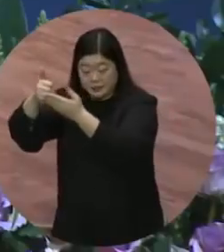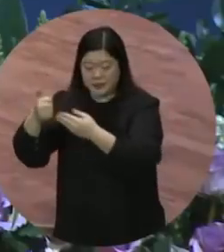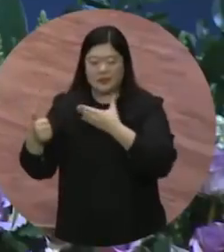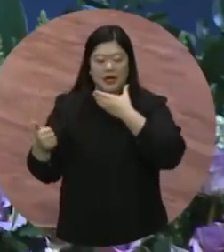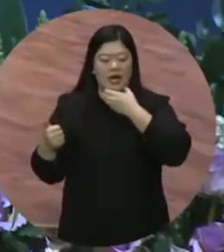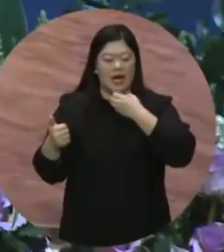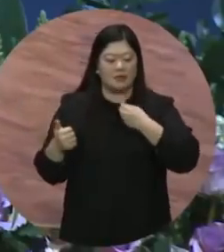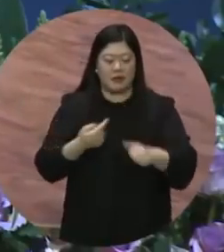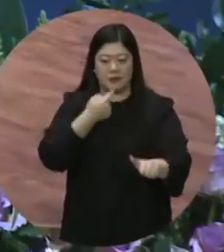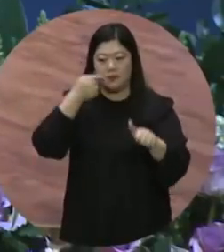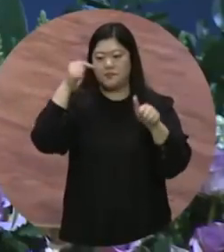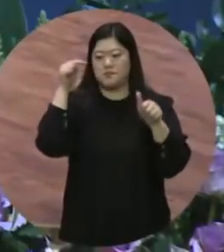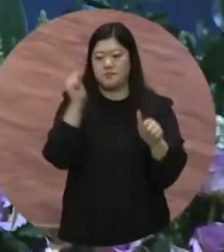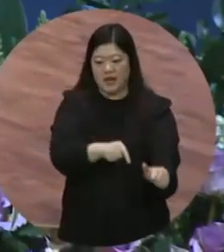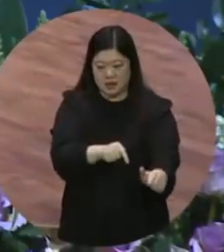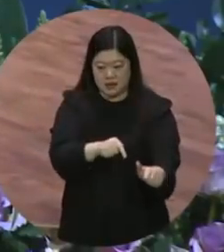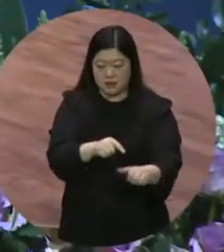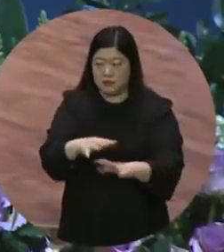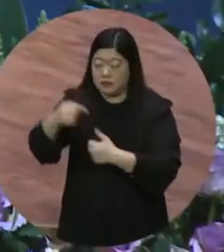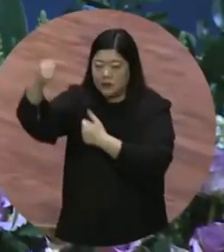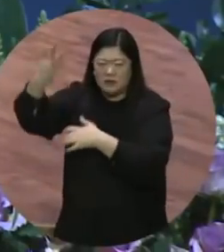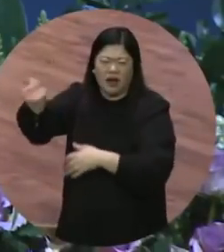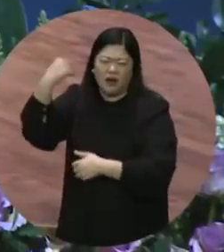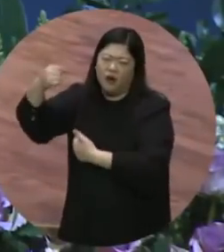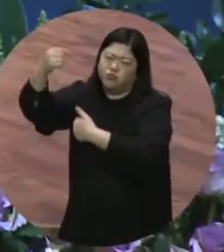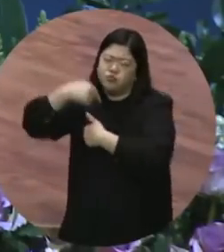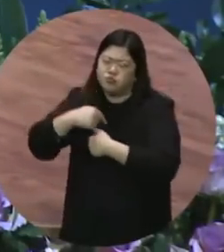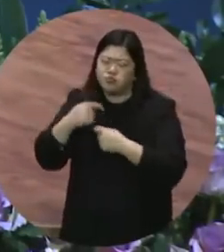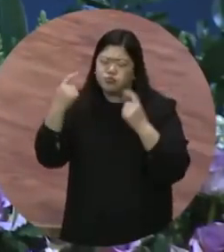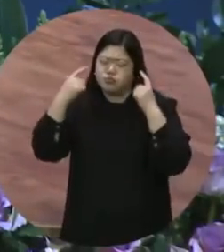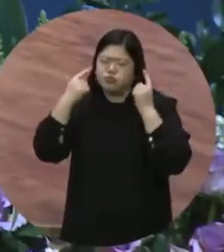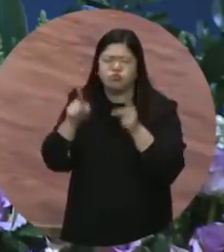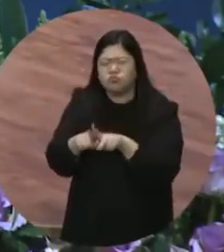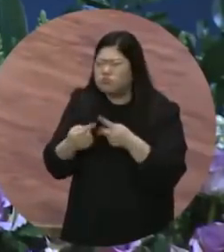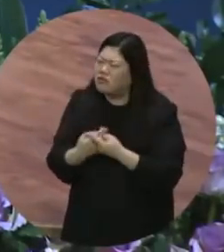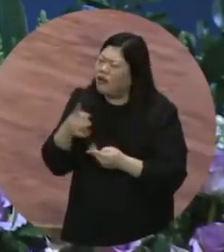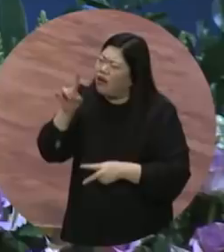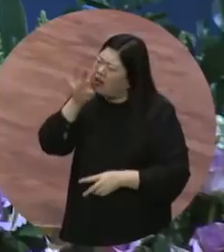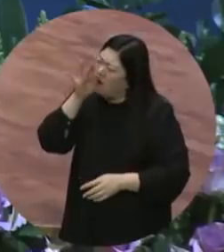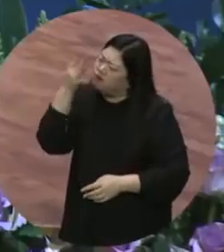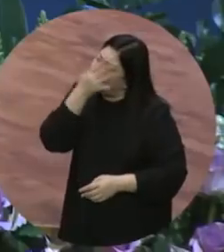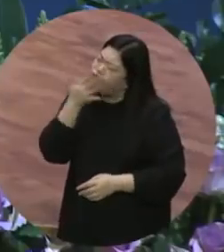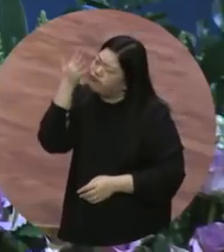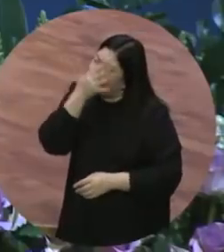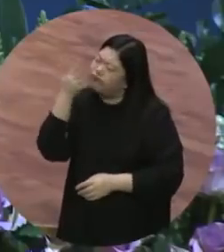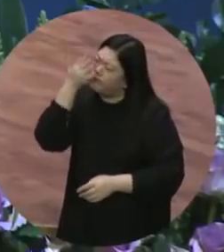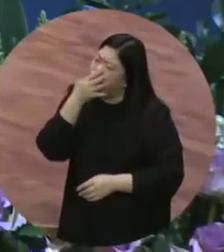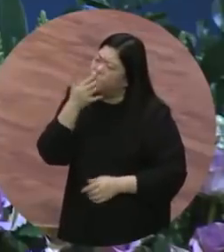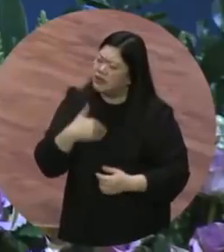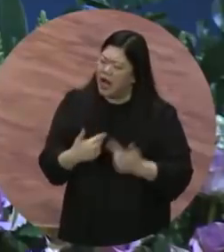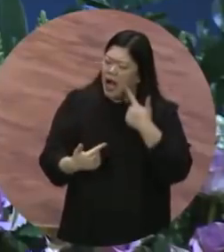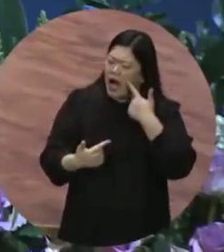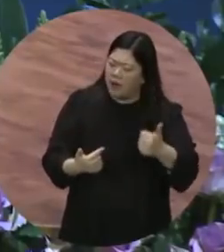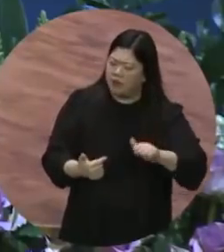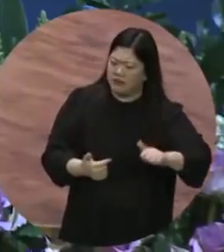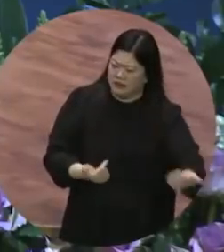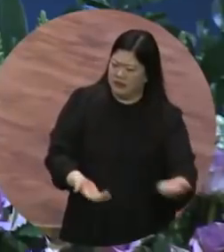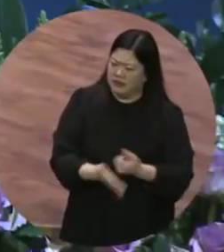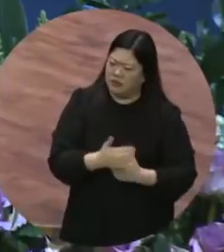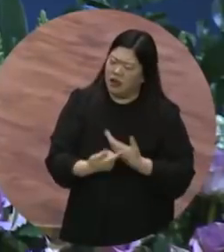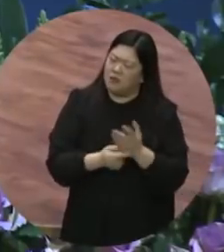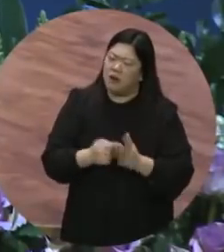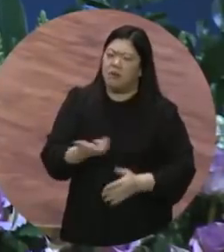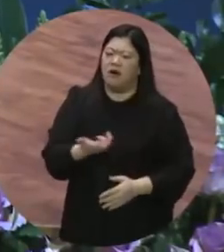여호와의 말씀이 들리기 시작하는 거예요. 마음은 아프고 고통스러운데 헤어짐에 대한 눈물이